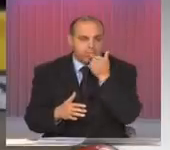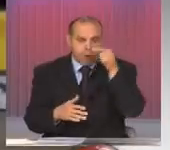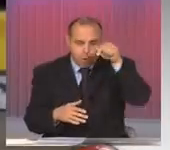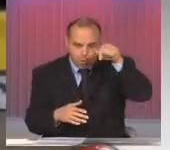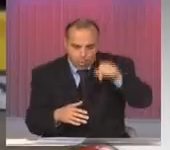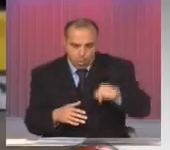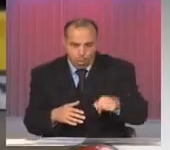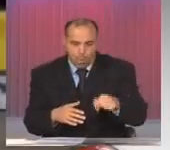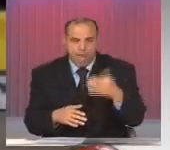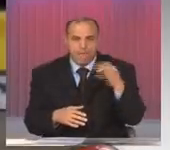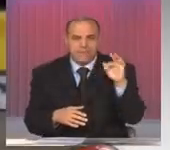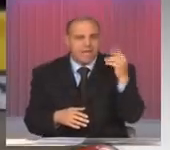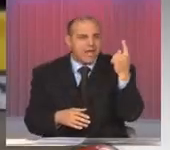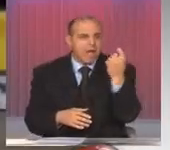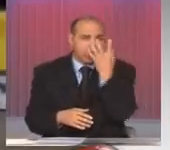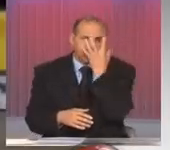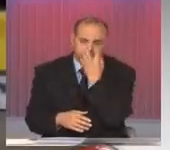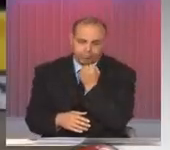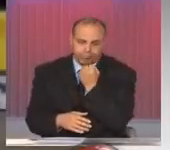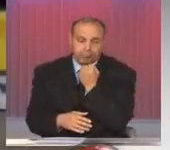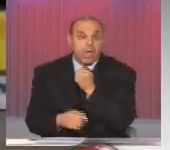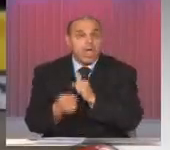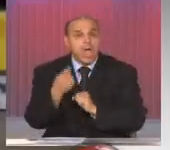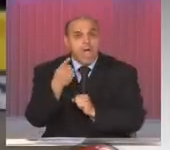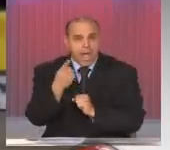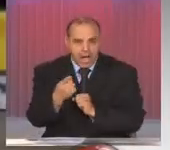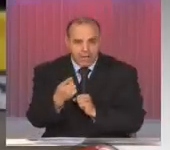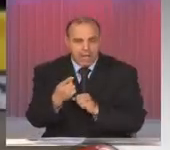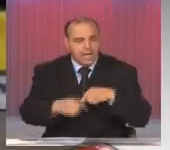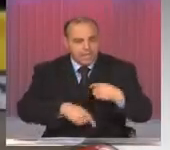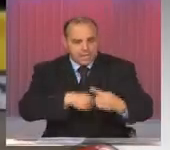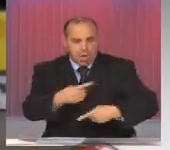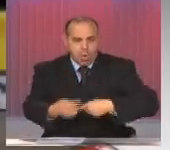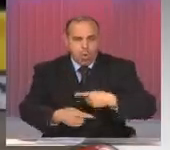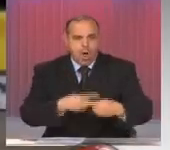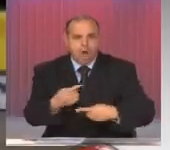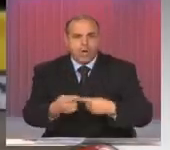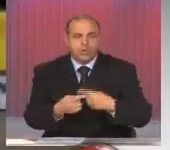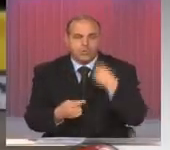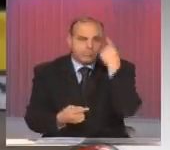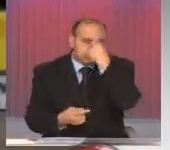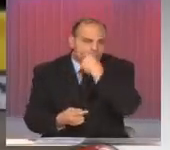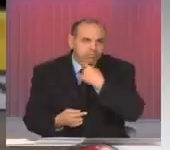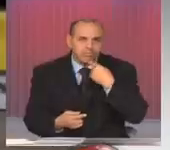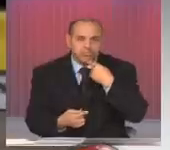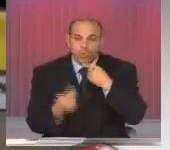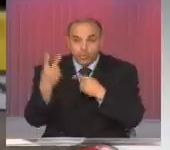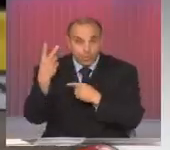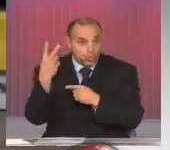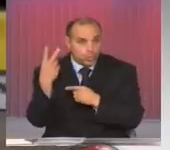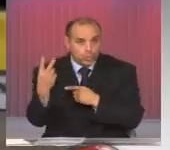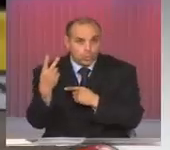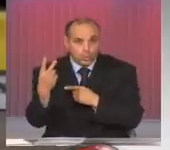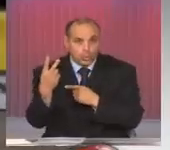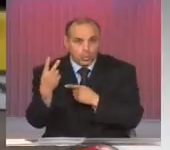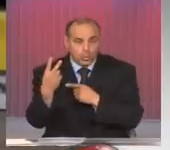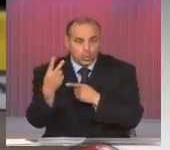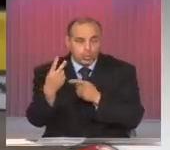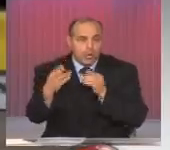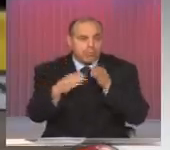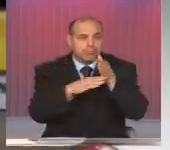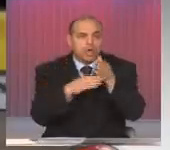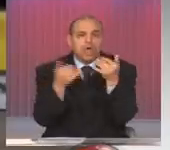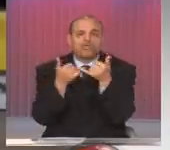اليوم في فرنسا يوما للحداد. في الأثناء يتواصل تعقب المشتبه بهما الرئيسيين في الهجوم على